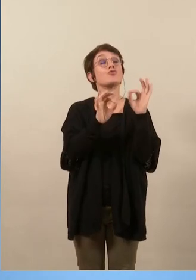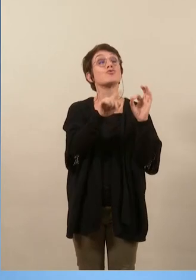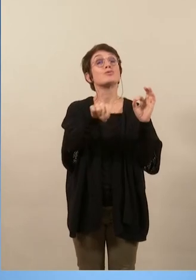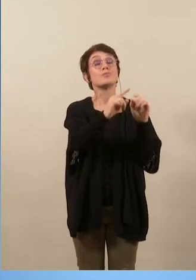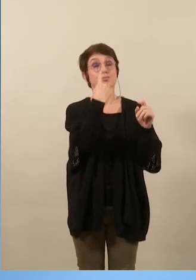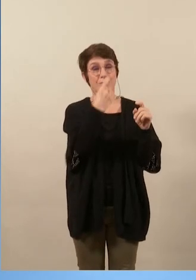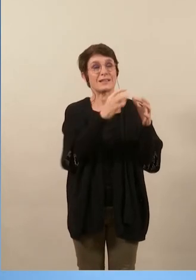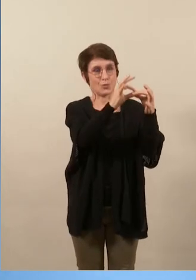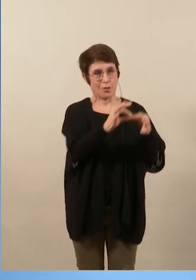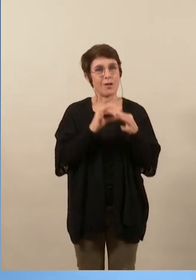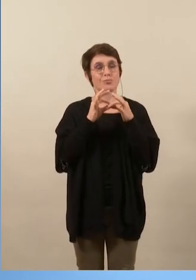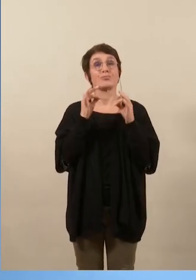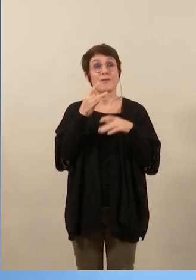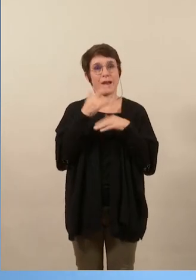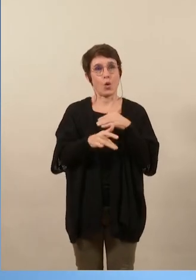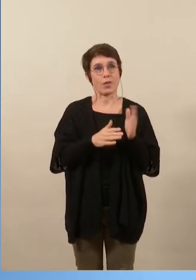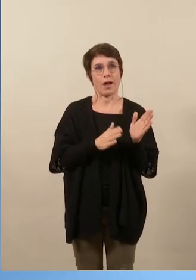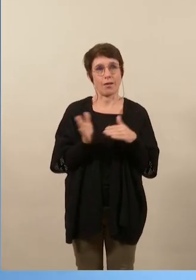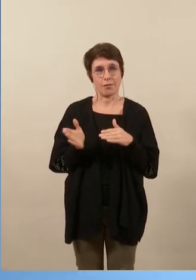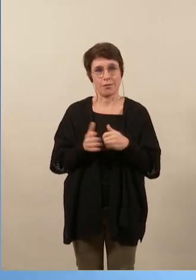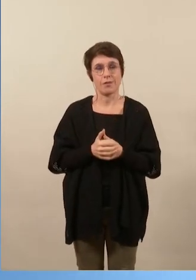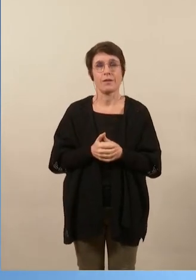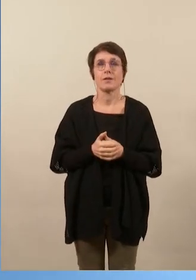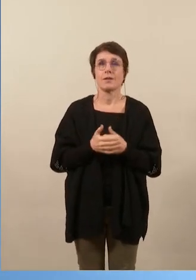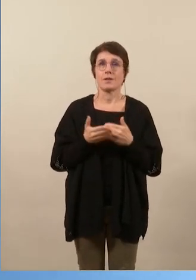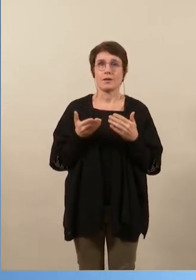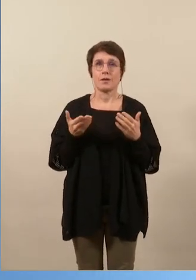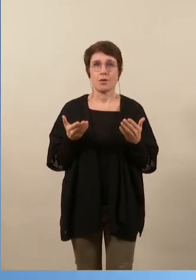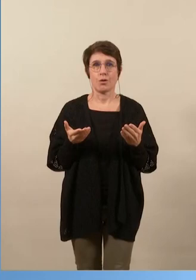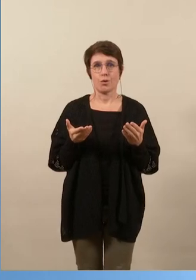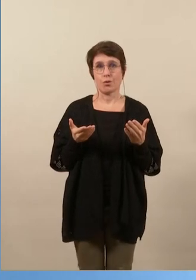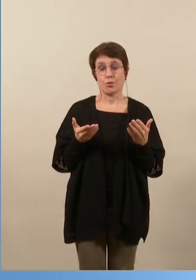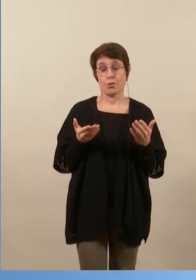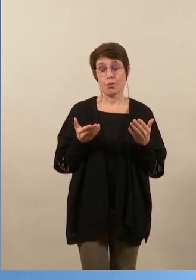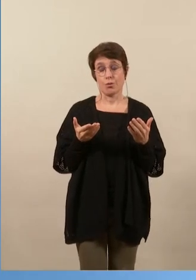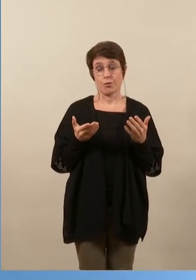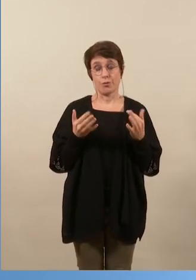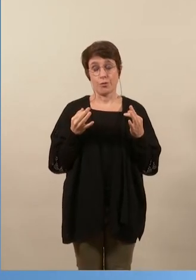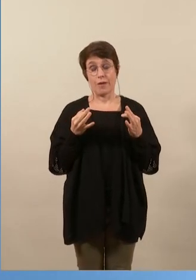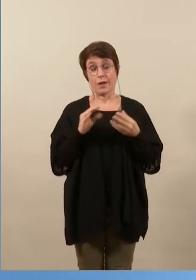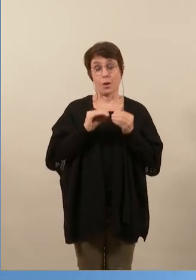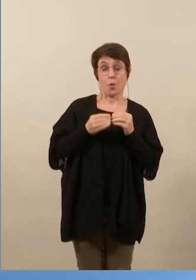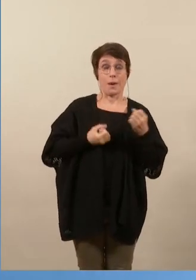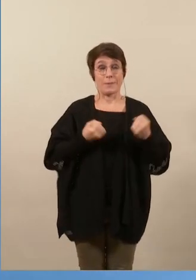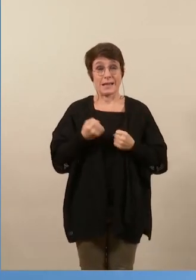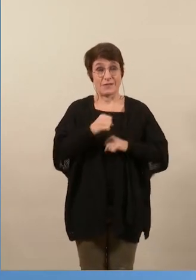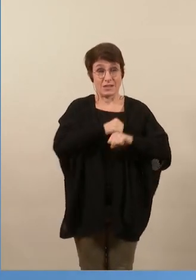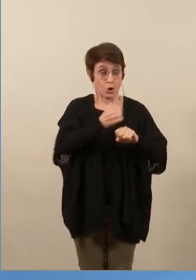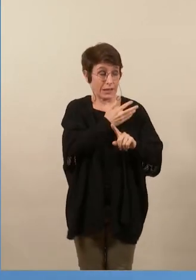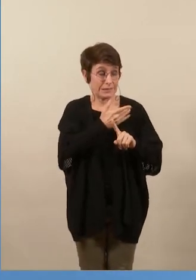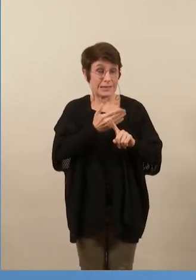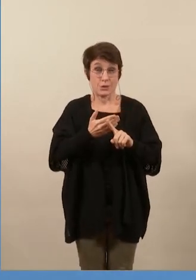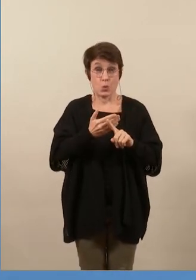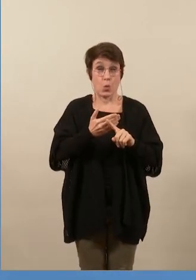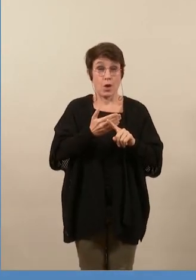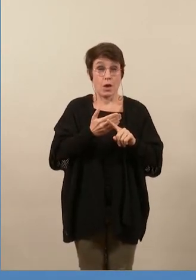posée du retard alors alors je tiens à préciser que le pour des impératifs de service effectivement ça on a pris du retard sur la finition du